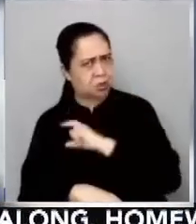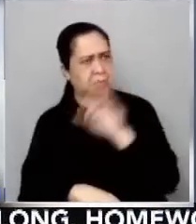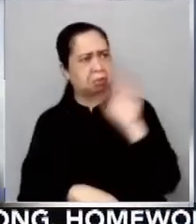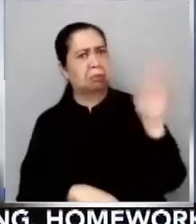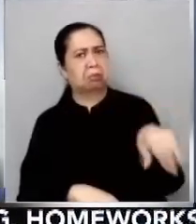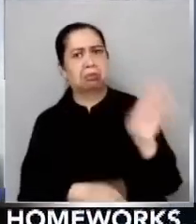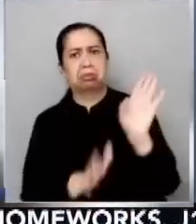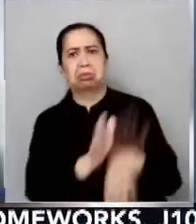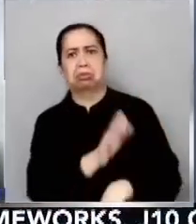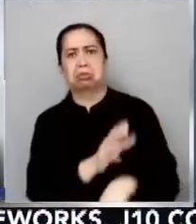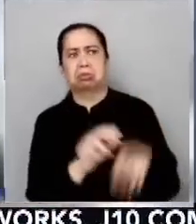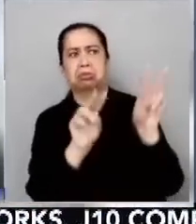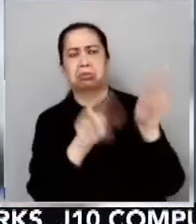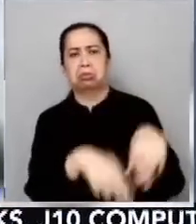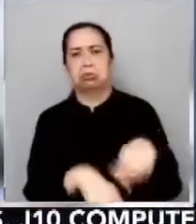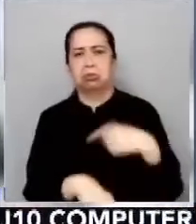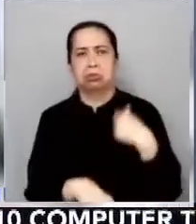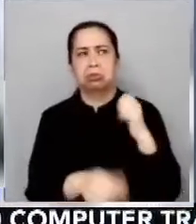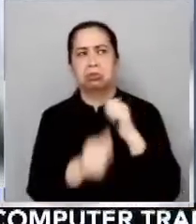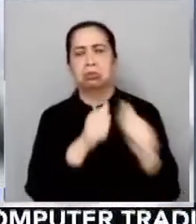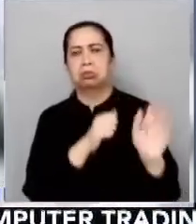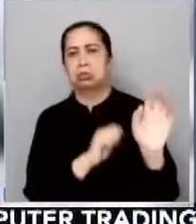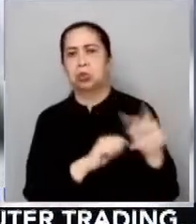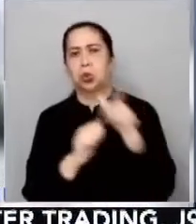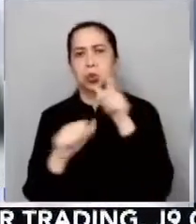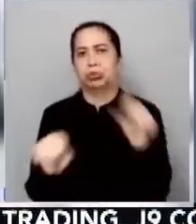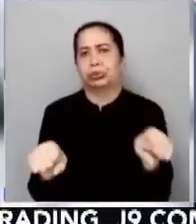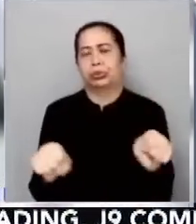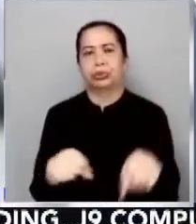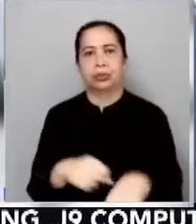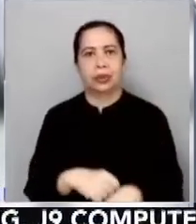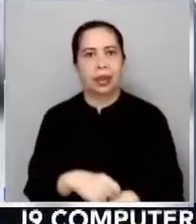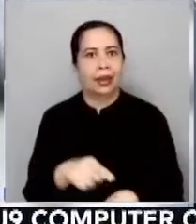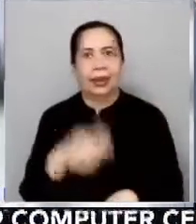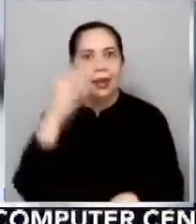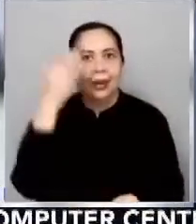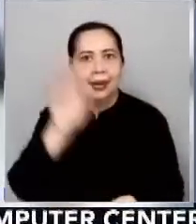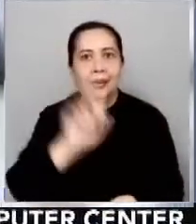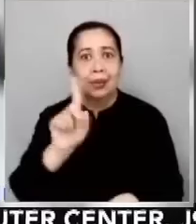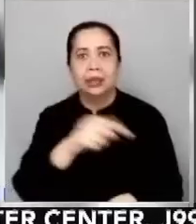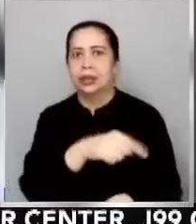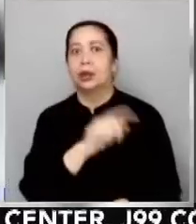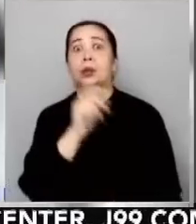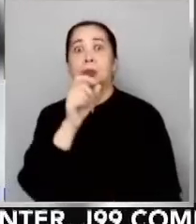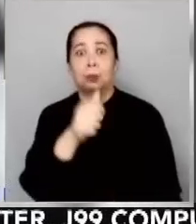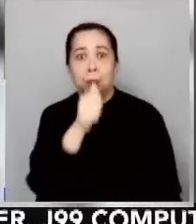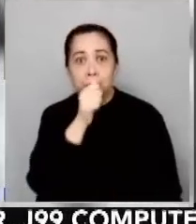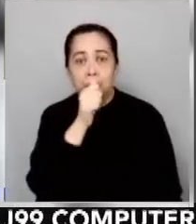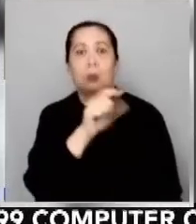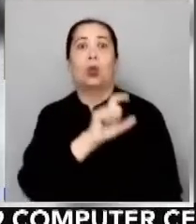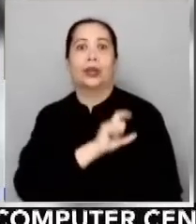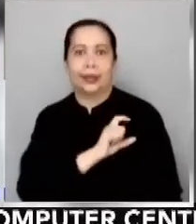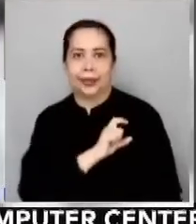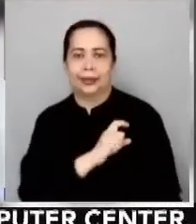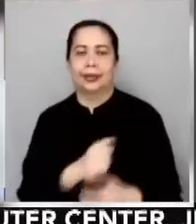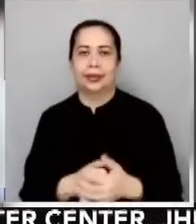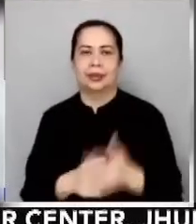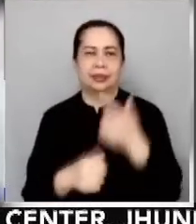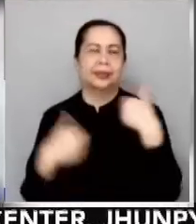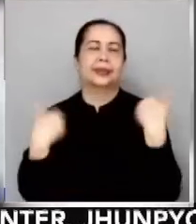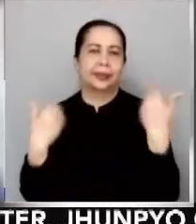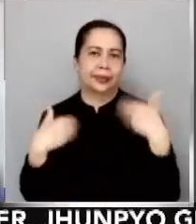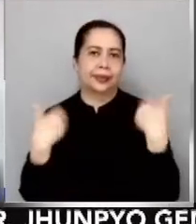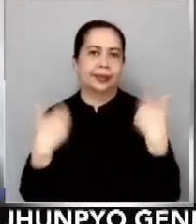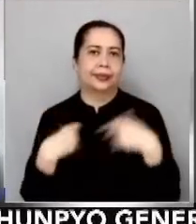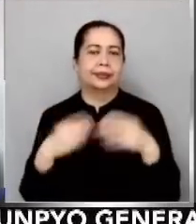doon, kaya napadaan lang na nagmumotor. Ang di nila alam na pulis na pala yun. Dahil minor de edad, tinun over